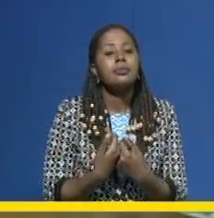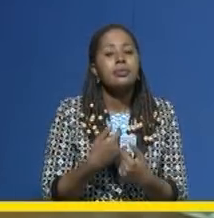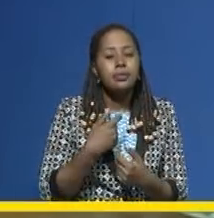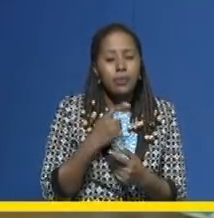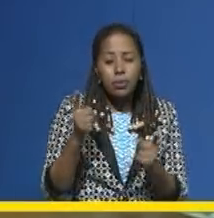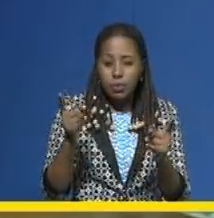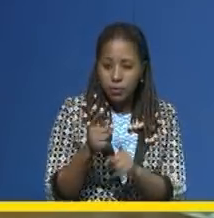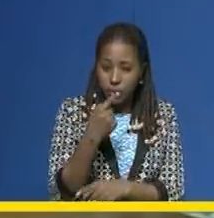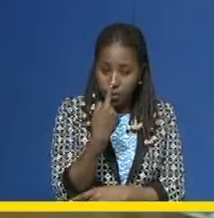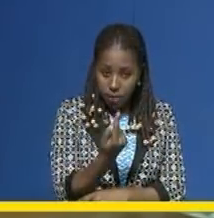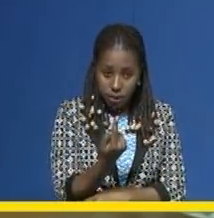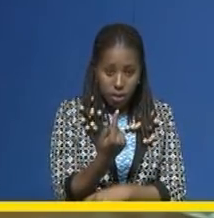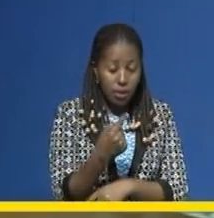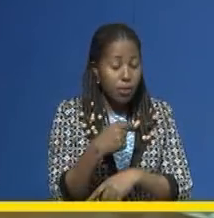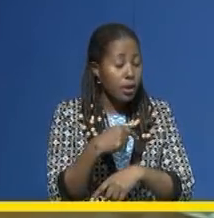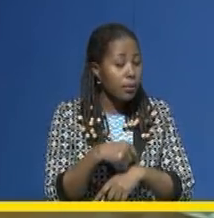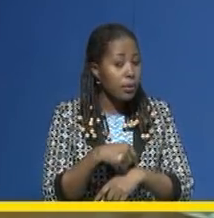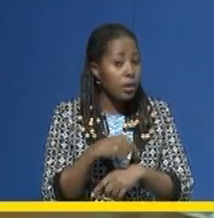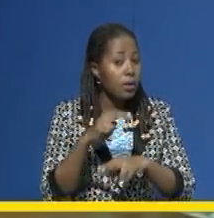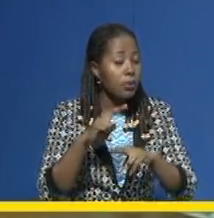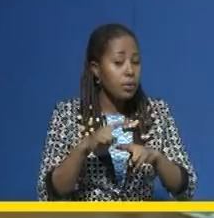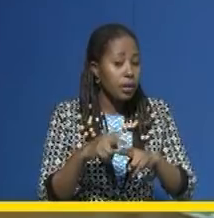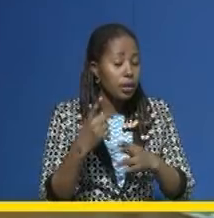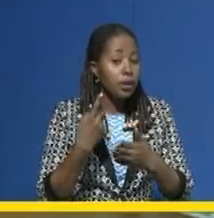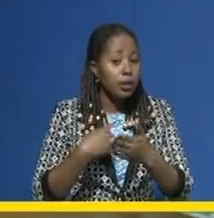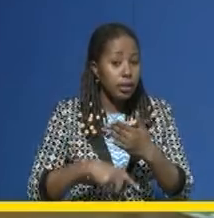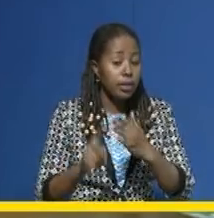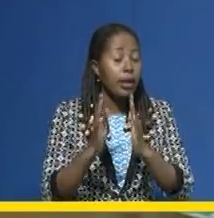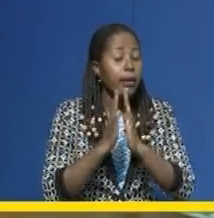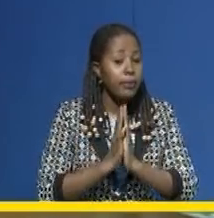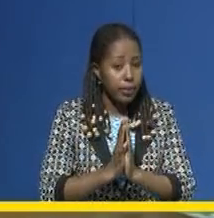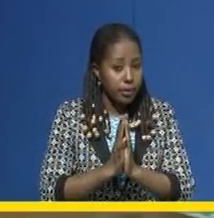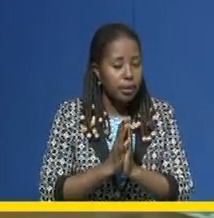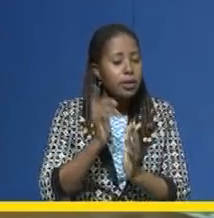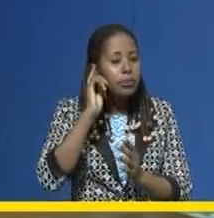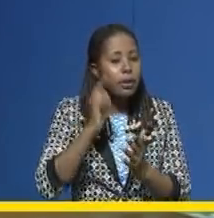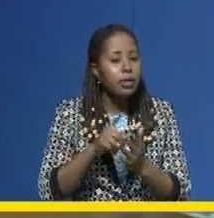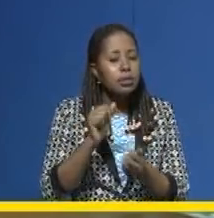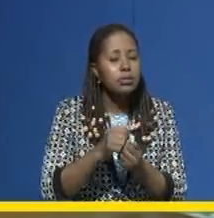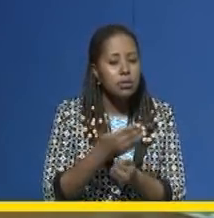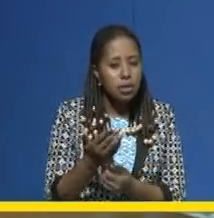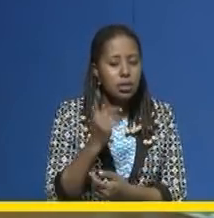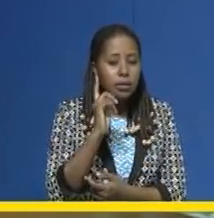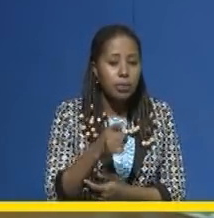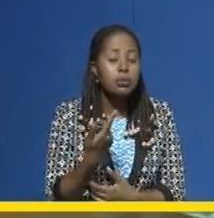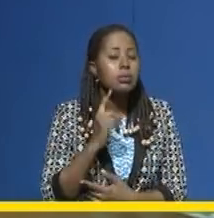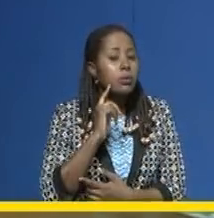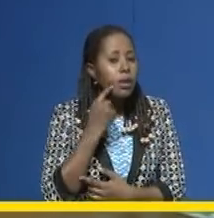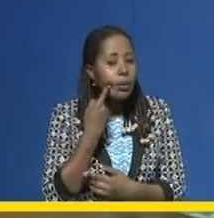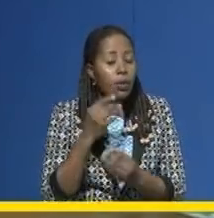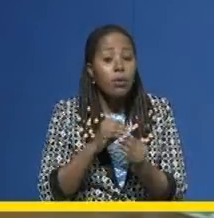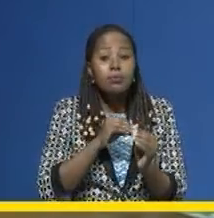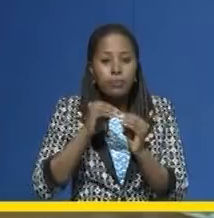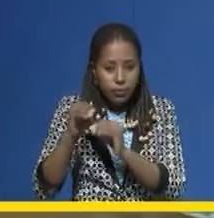Tumefupisha kwanza kwa muda ule wa kukaa kwa ndani ya ibada, kwa maana vipo vitu vingine ambavyo tunajaribu